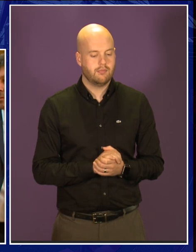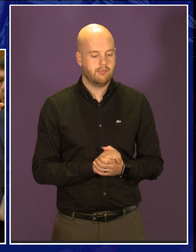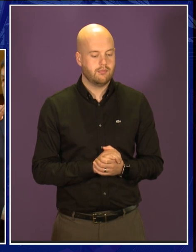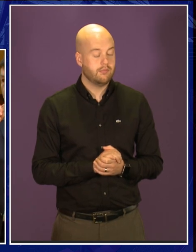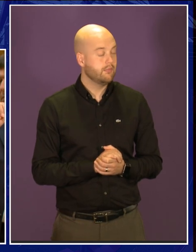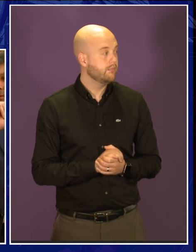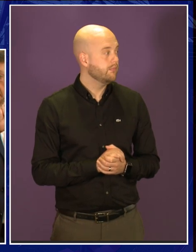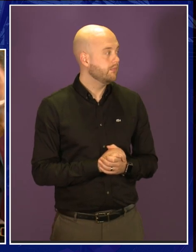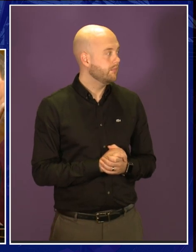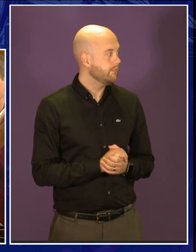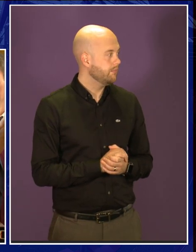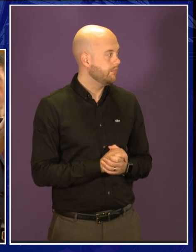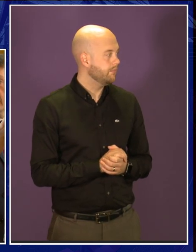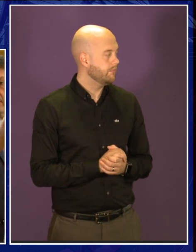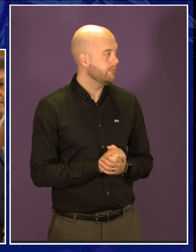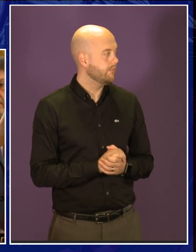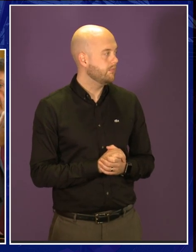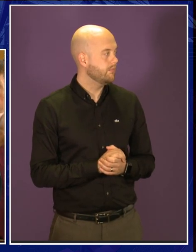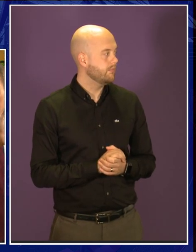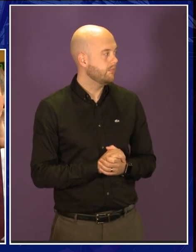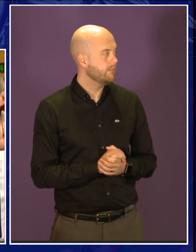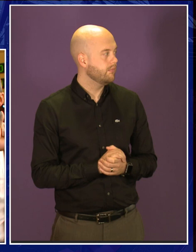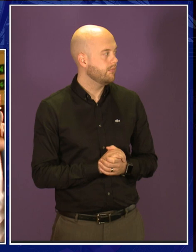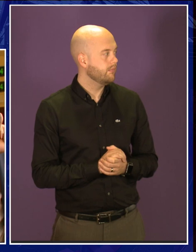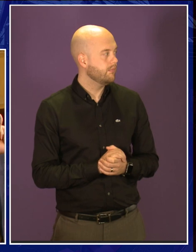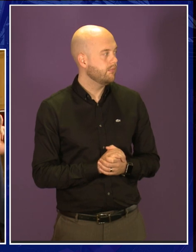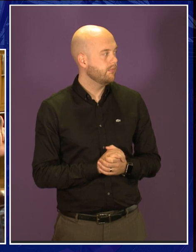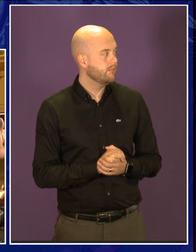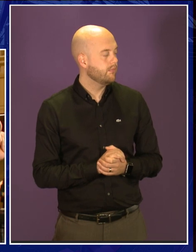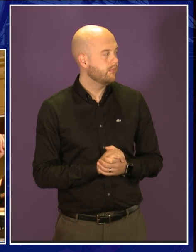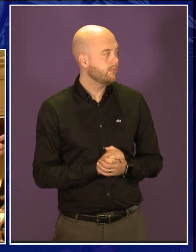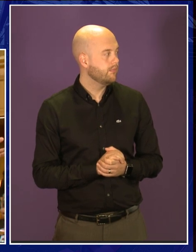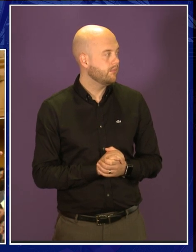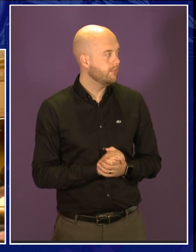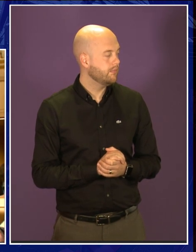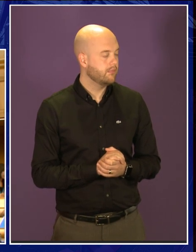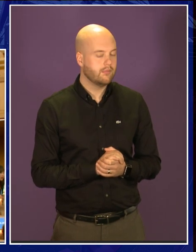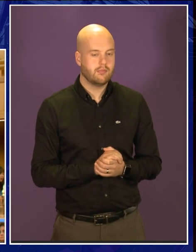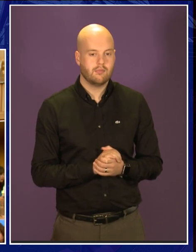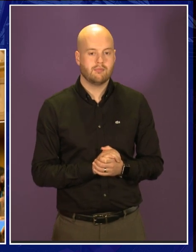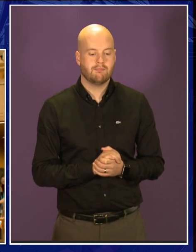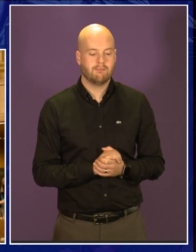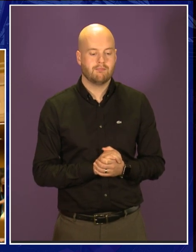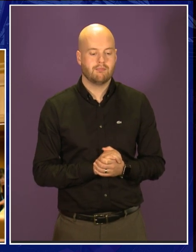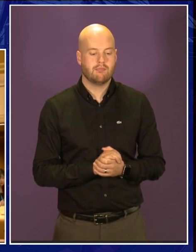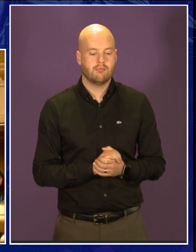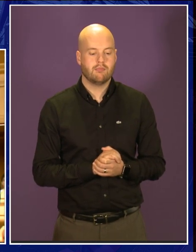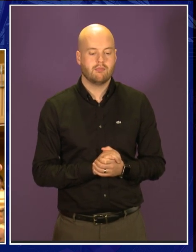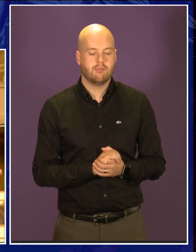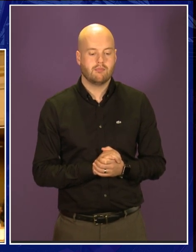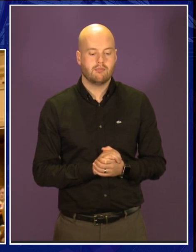more, wararaye. More, more, more, we.